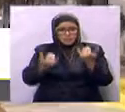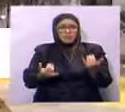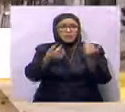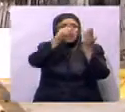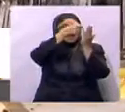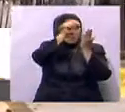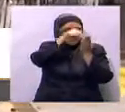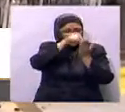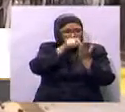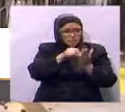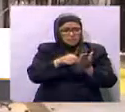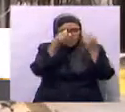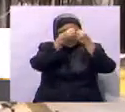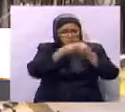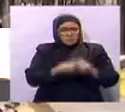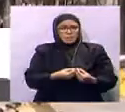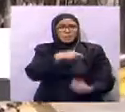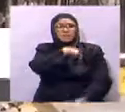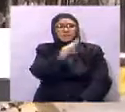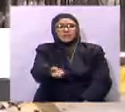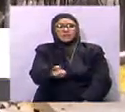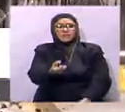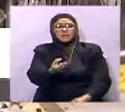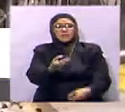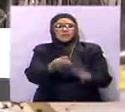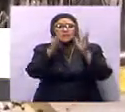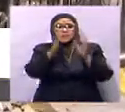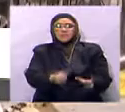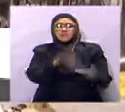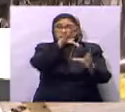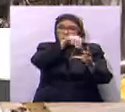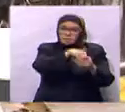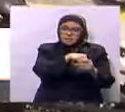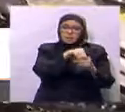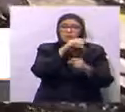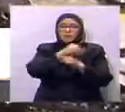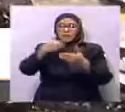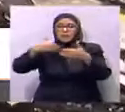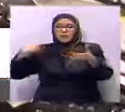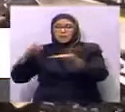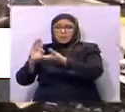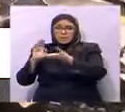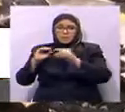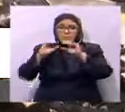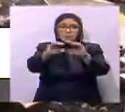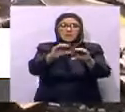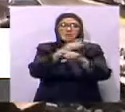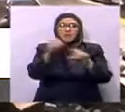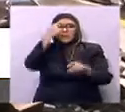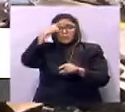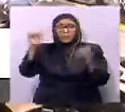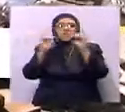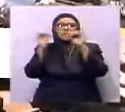angka kerugian yang dialami penduduk terjejas sebelum bantuan pemulihan disalur. Bagi yang tiada tempat tinggal, mereka